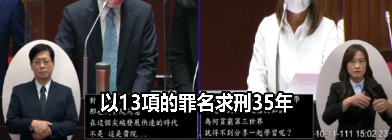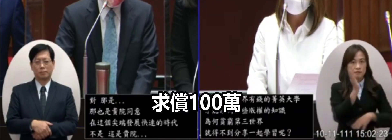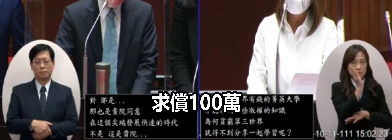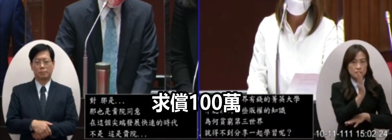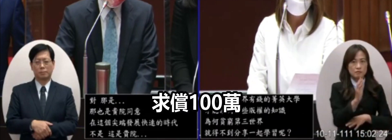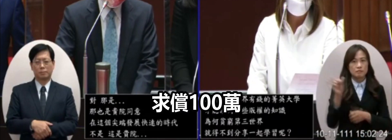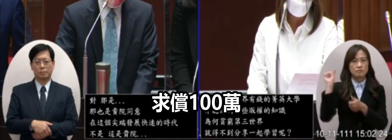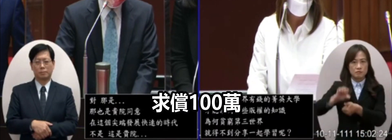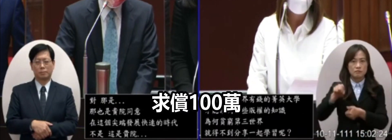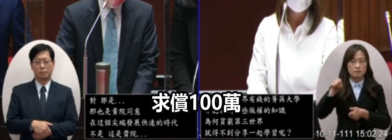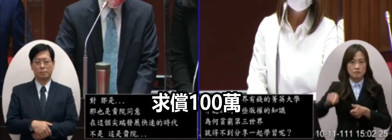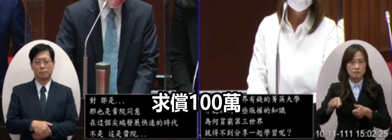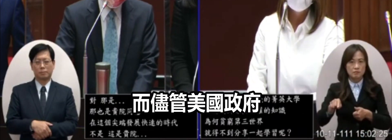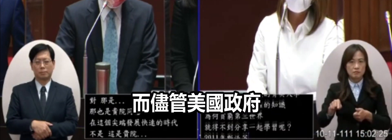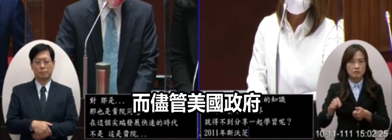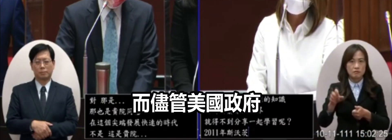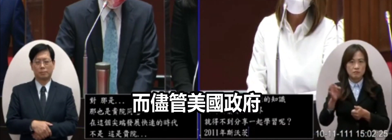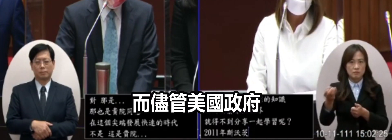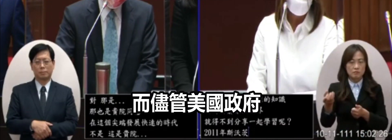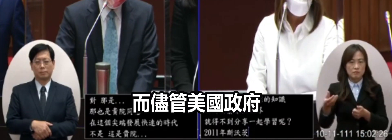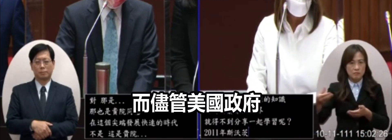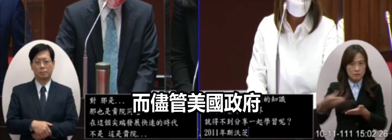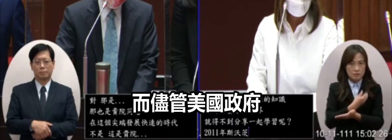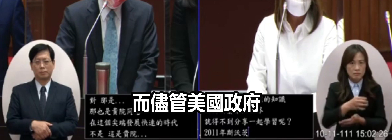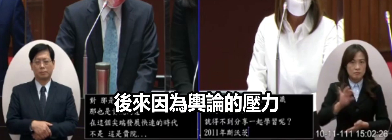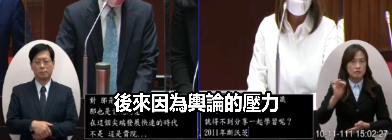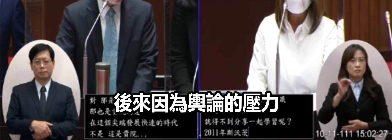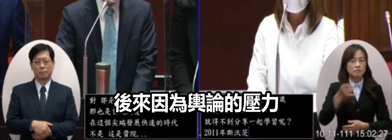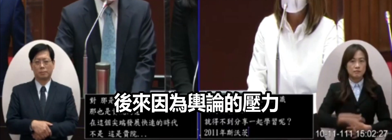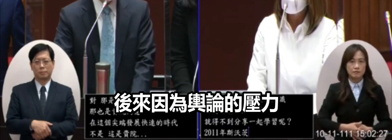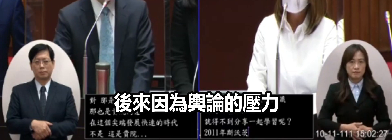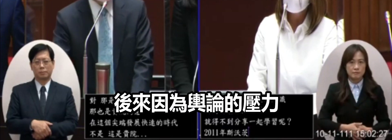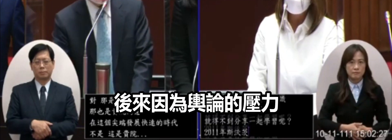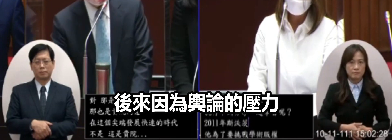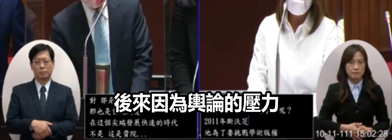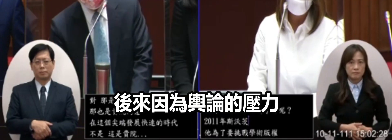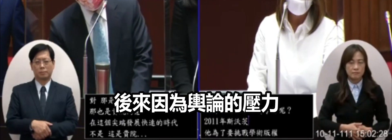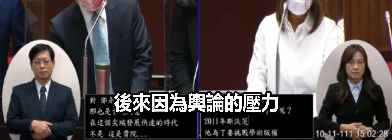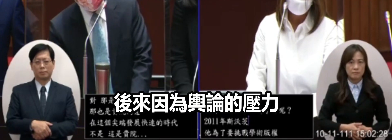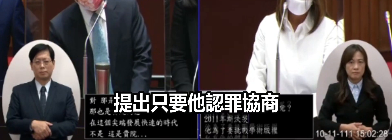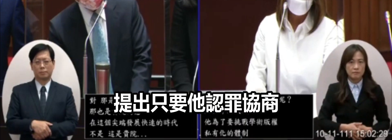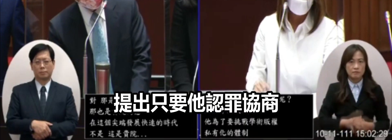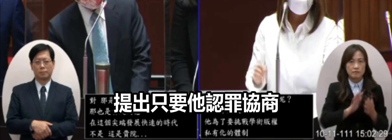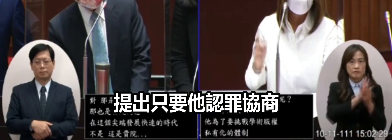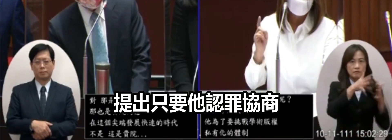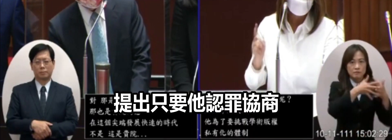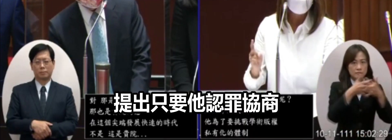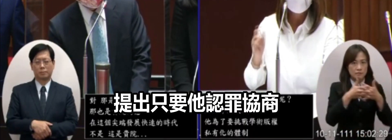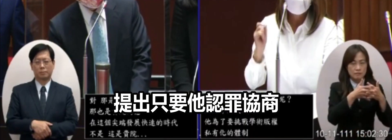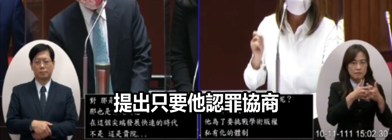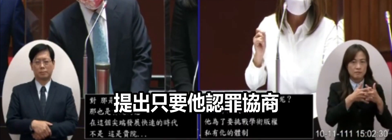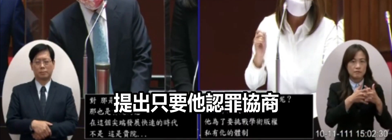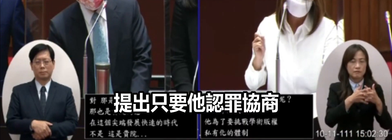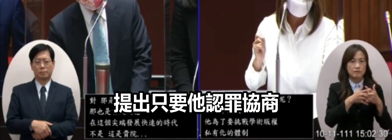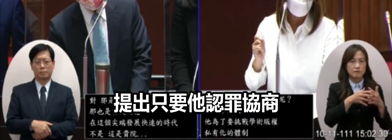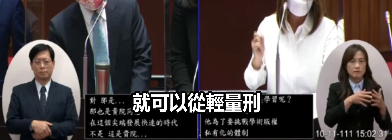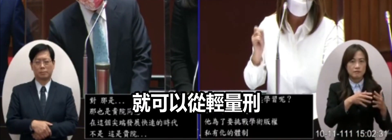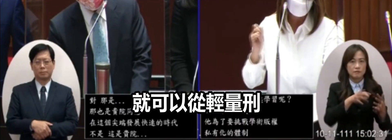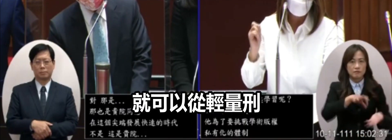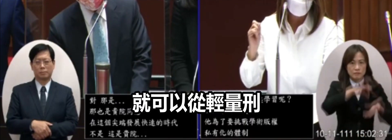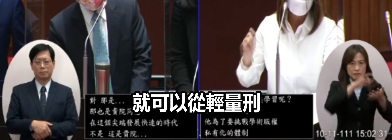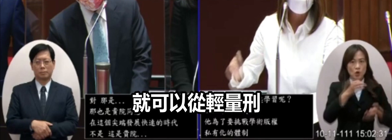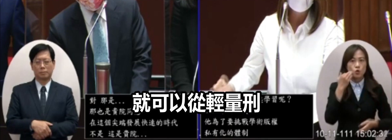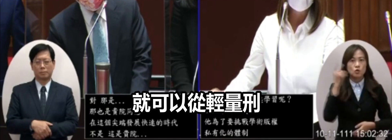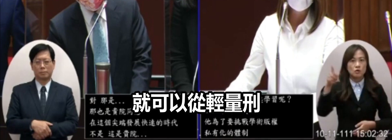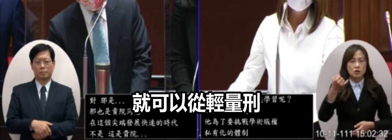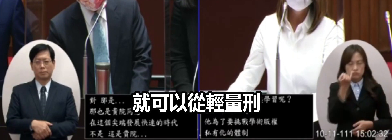35年，求偿100万。而尽管美国政府后来因为舆论的压力，提出只要他认罪协商就